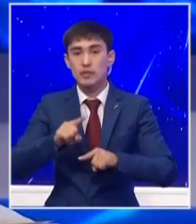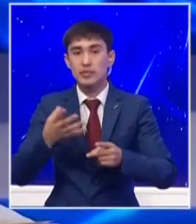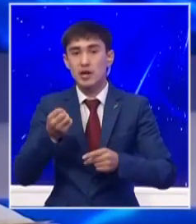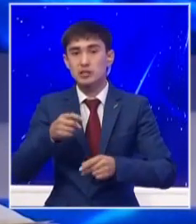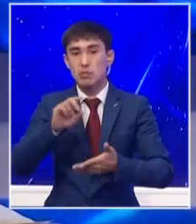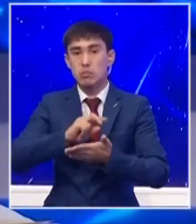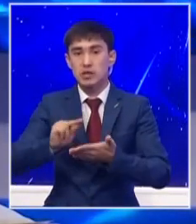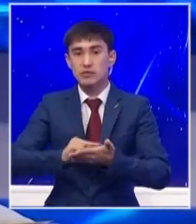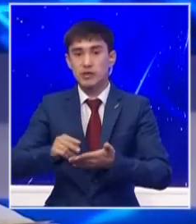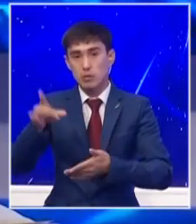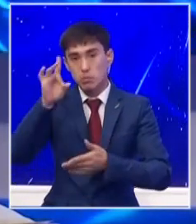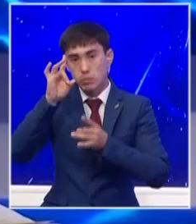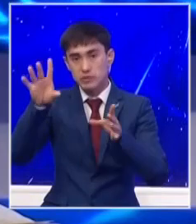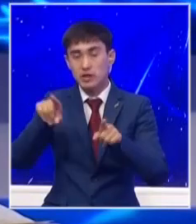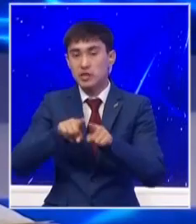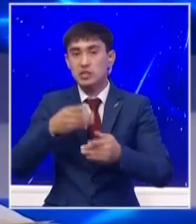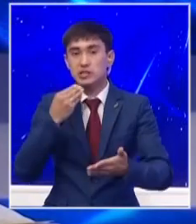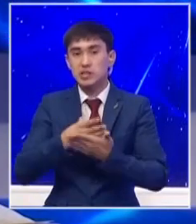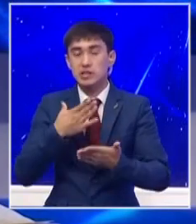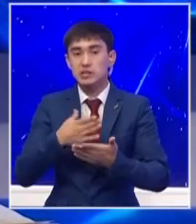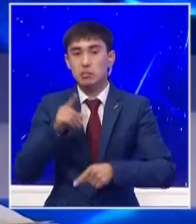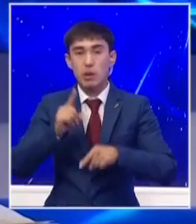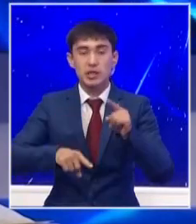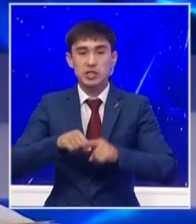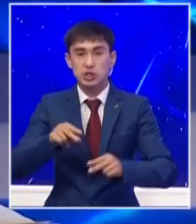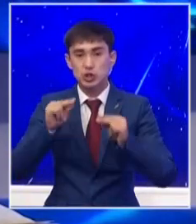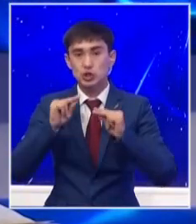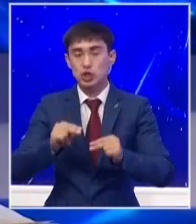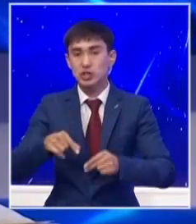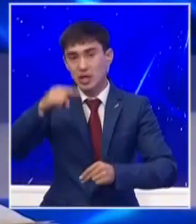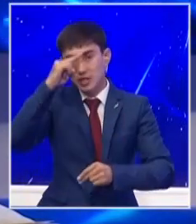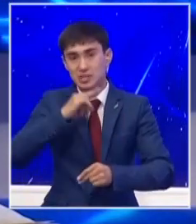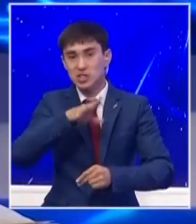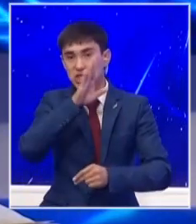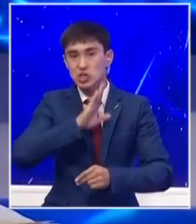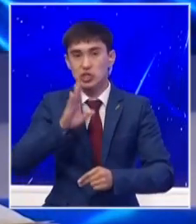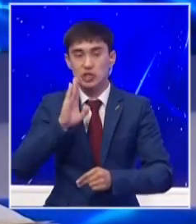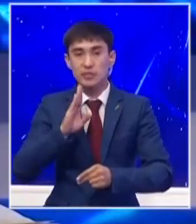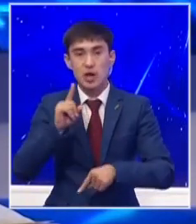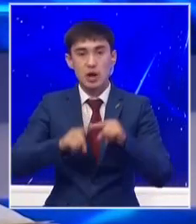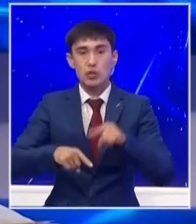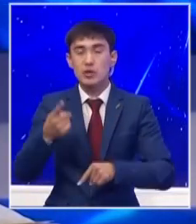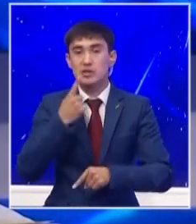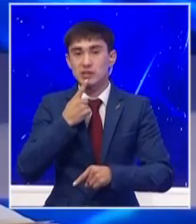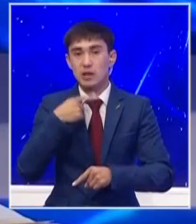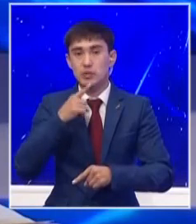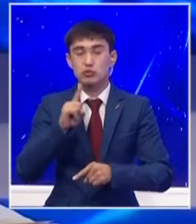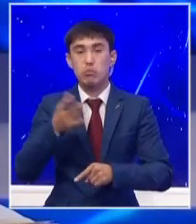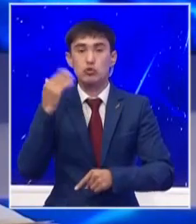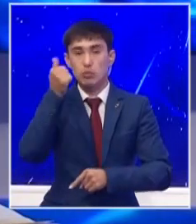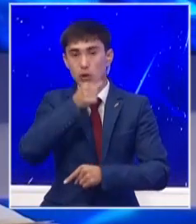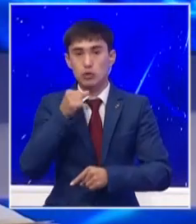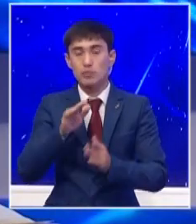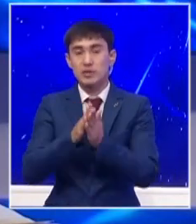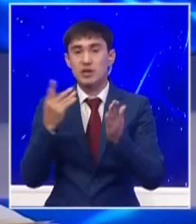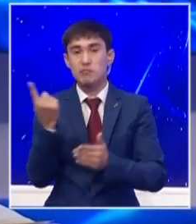Также в произведении прославляются такие ценности, как патриотизм, честность казахской женщины и родной язык. Отметим, что в прошлом году